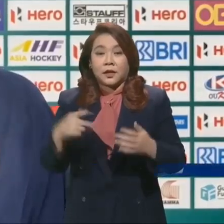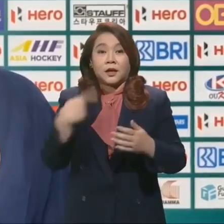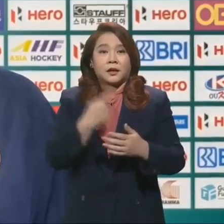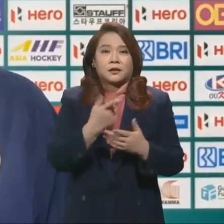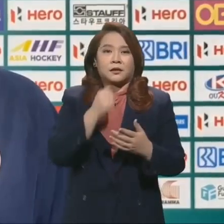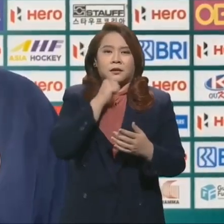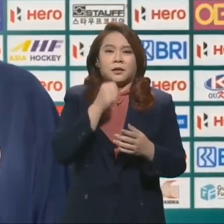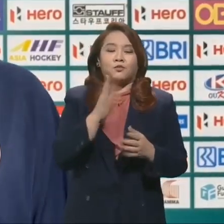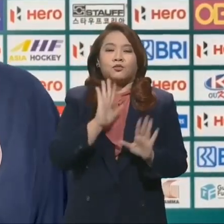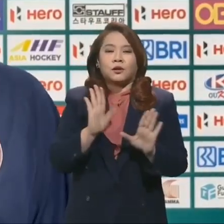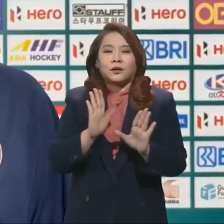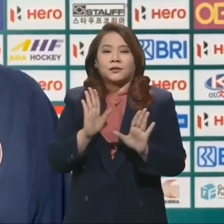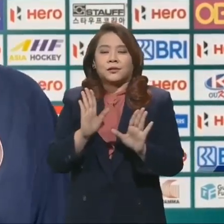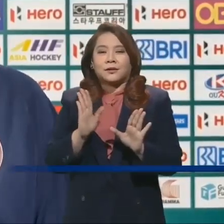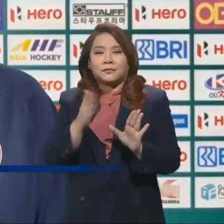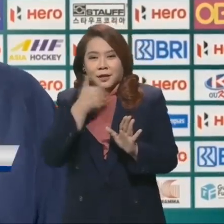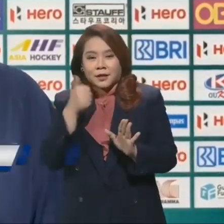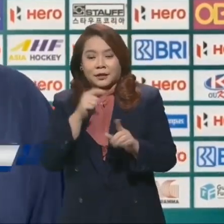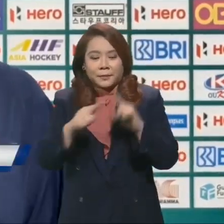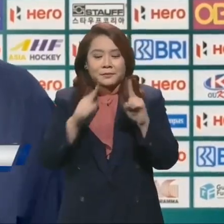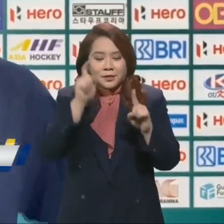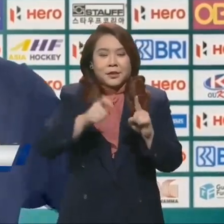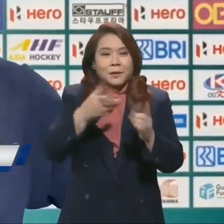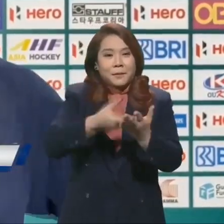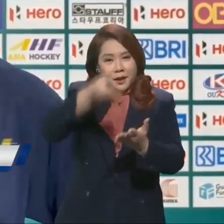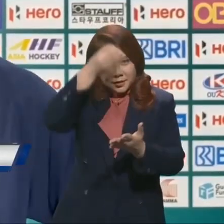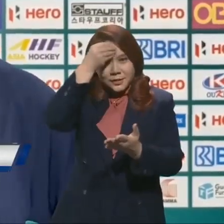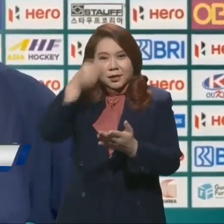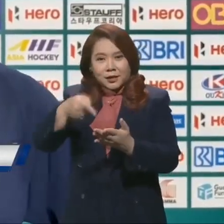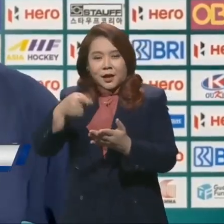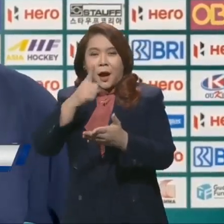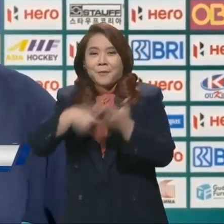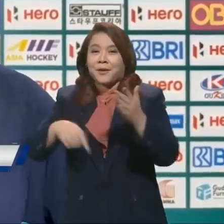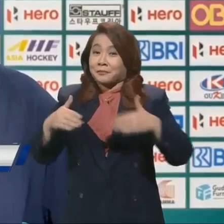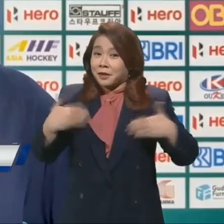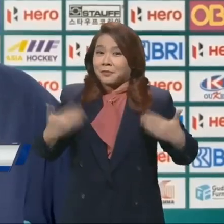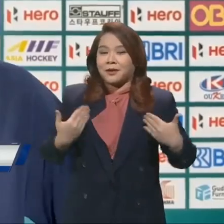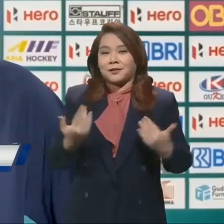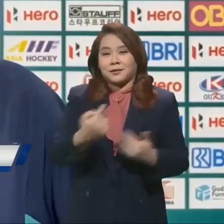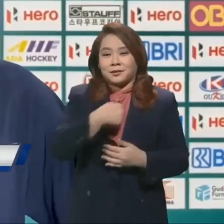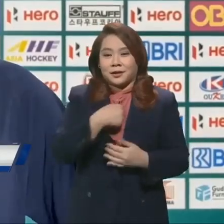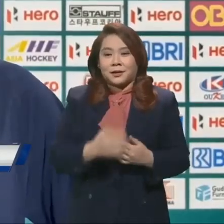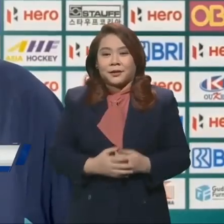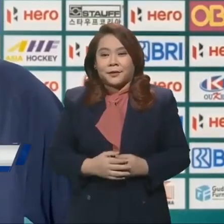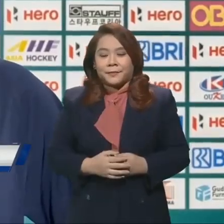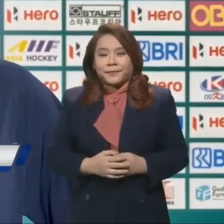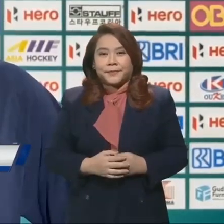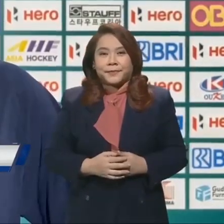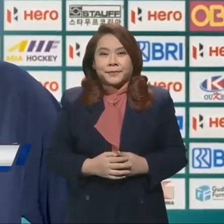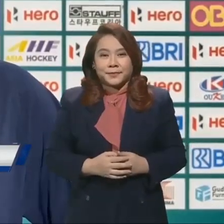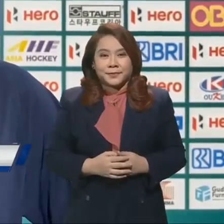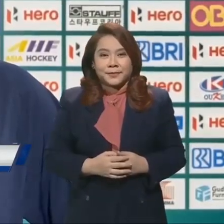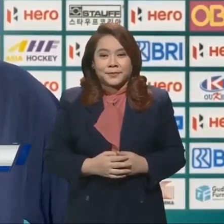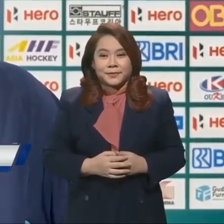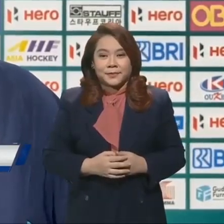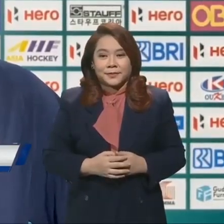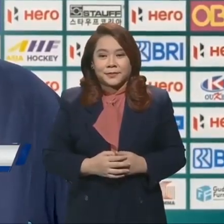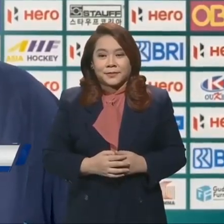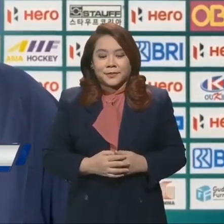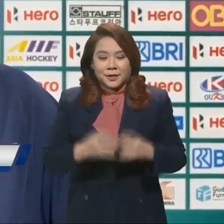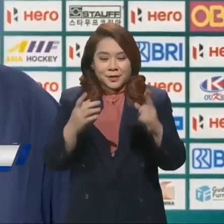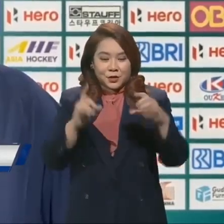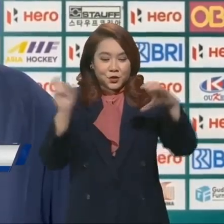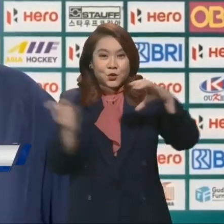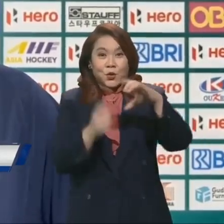So it's not a good thing. Tapi we have to learn from that. Tapi yang apa yang menggembirakan saya adalah scoring ratio daripada